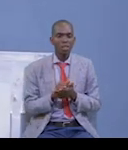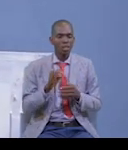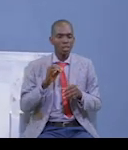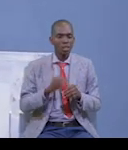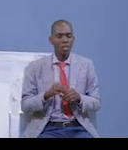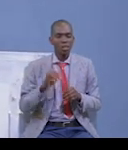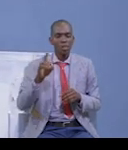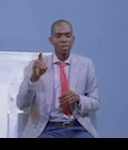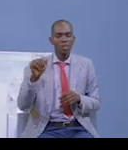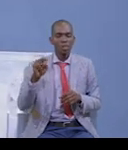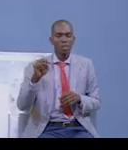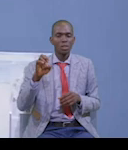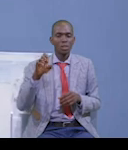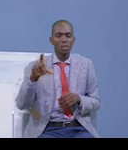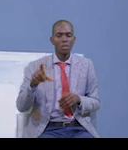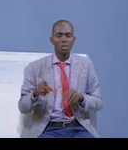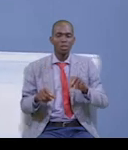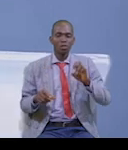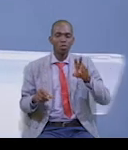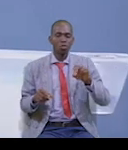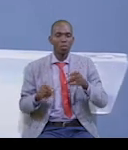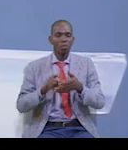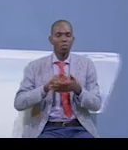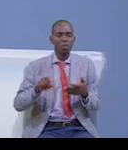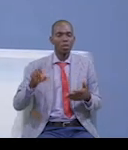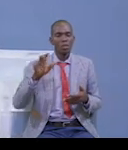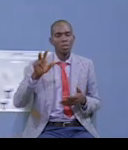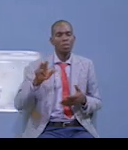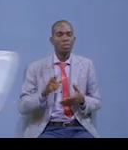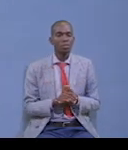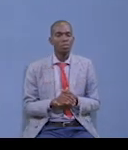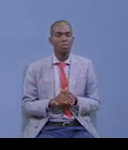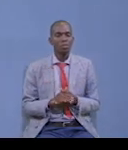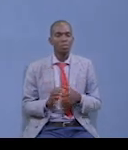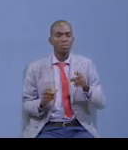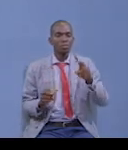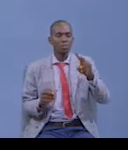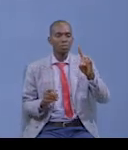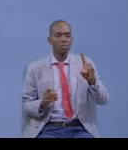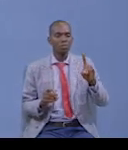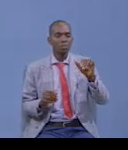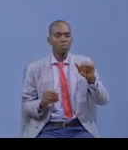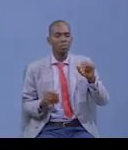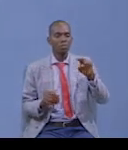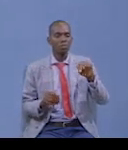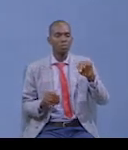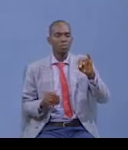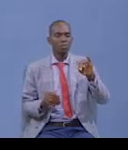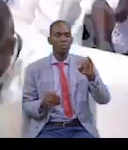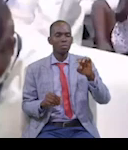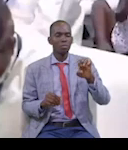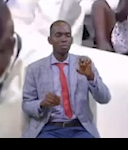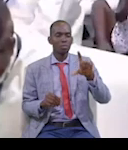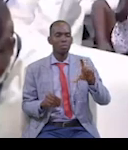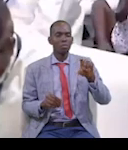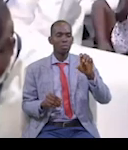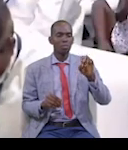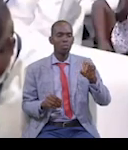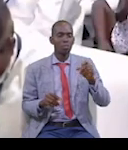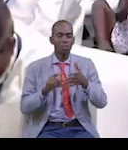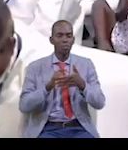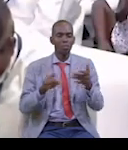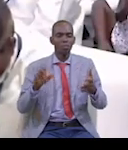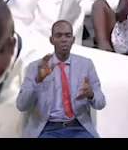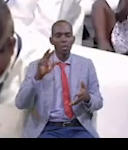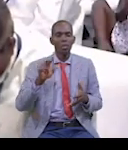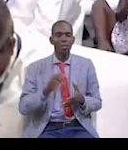12 verse 3. దానియేల్ గ్రంథము 12వ అధ్యాయం 3వ వచనంలో. Daniel chapter 12 verse 3. దానియేల్ గ్రంథము 12వ అధ్యాయం 3వ